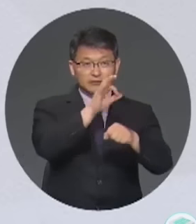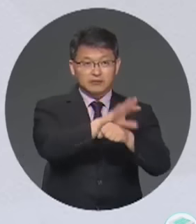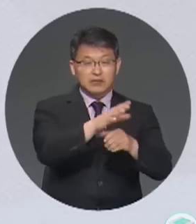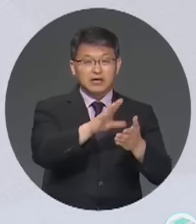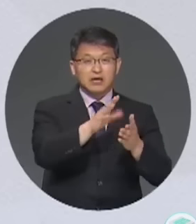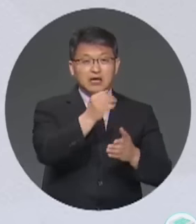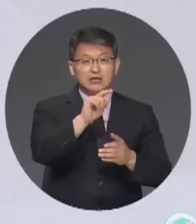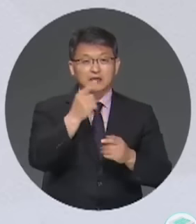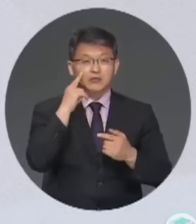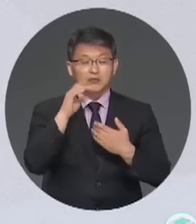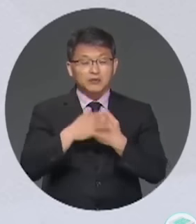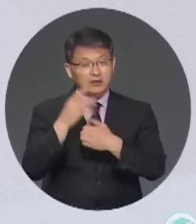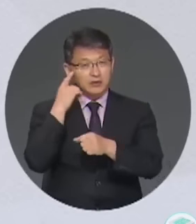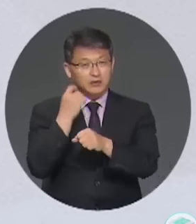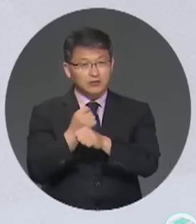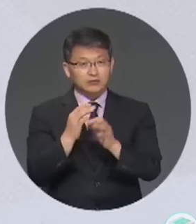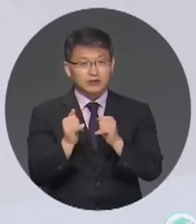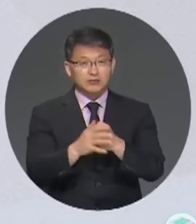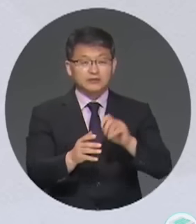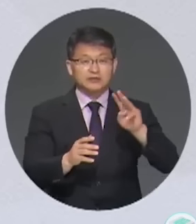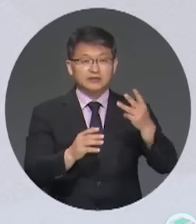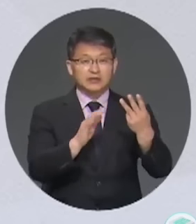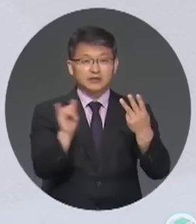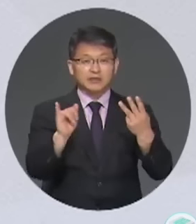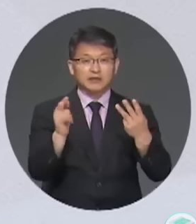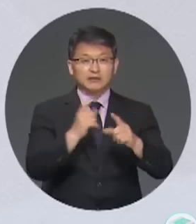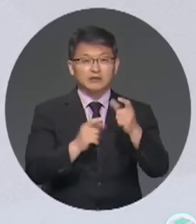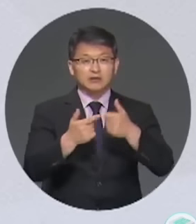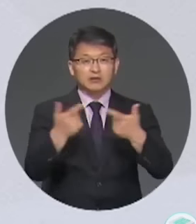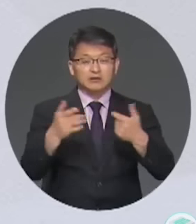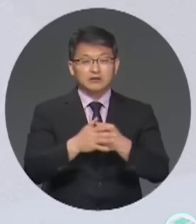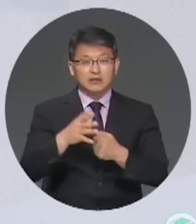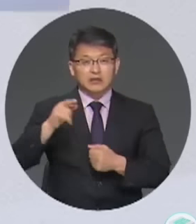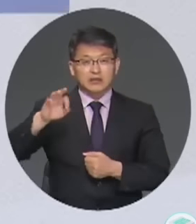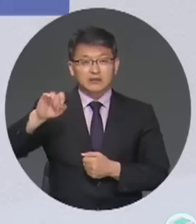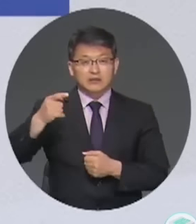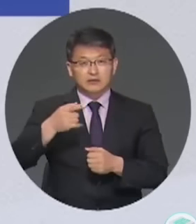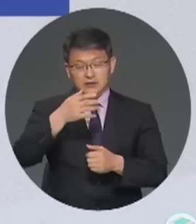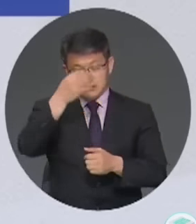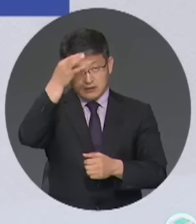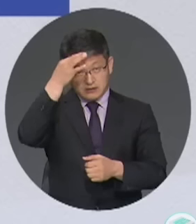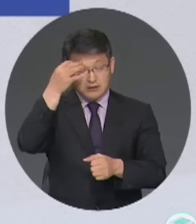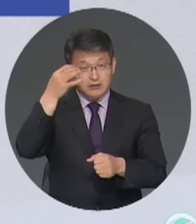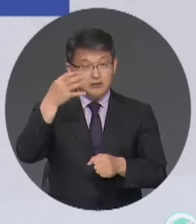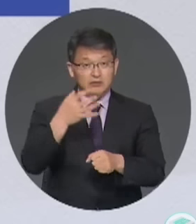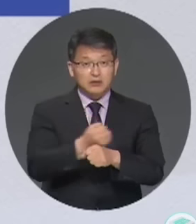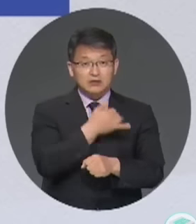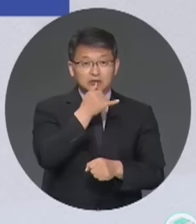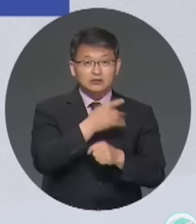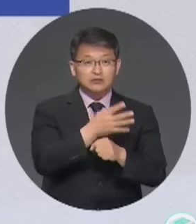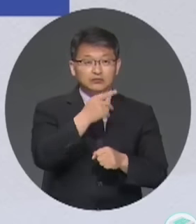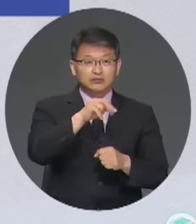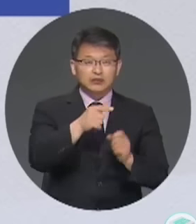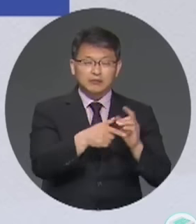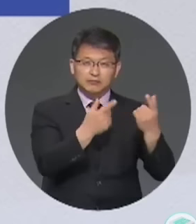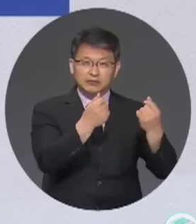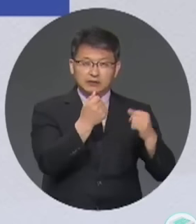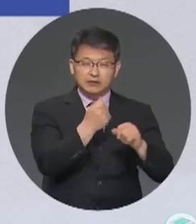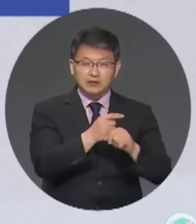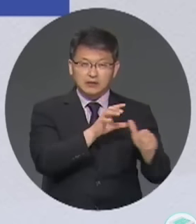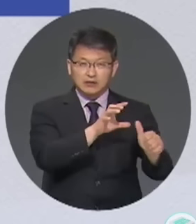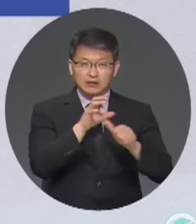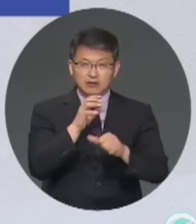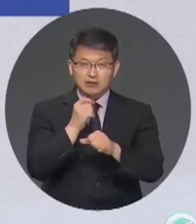하나는 연구 인력을 3배로 늘리기로 했습니다. 발전용 가스터빈 제조 기술을 보유한 두산은 원리가 비슷한